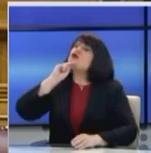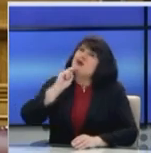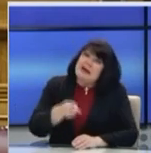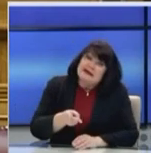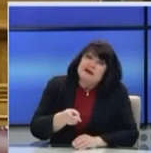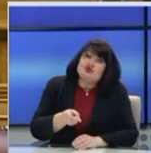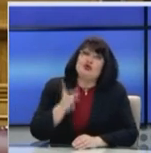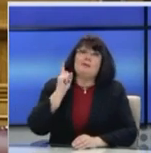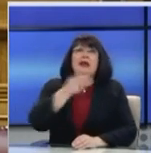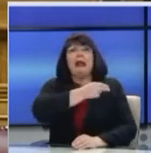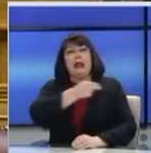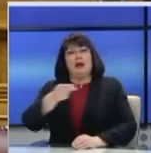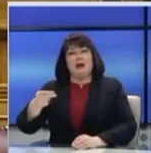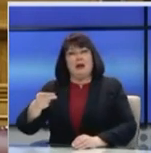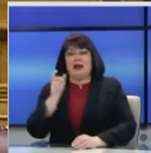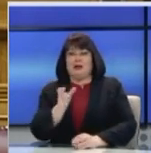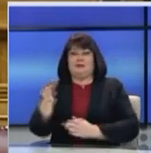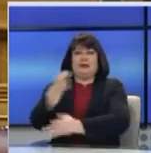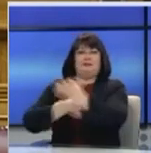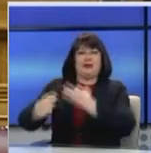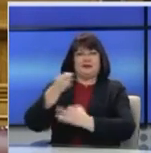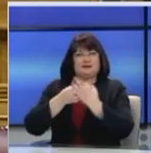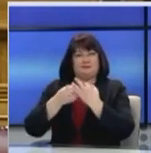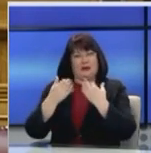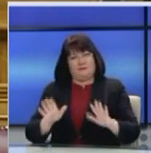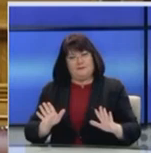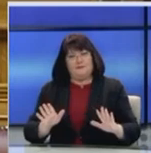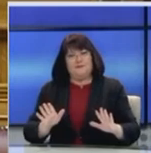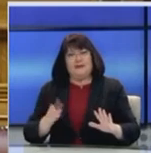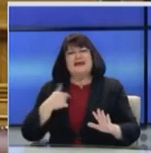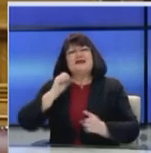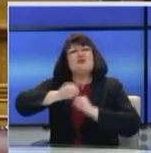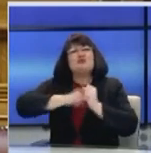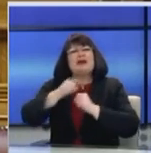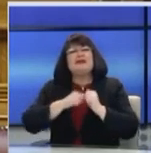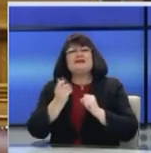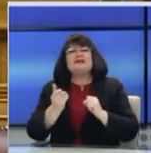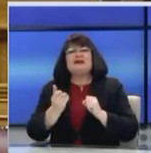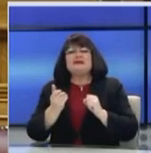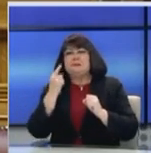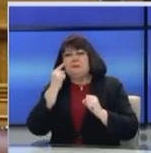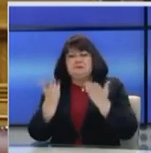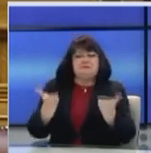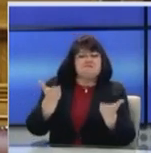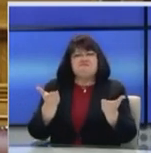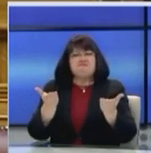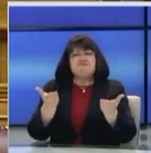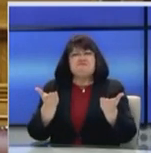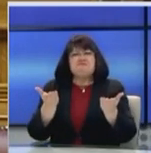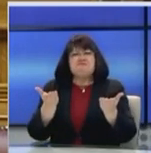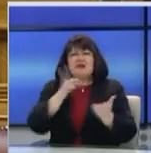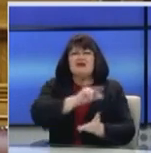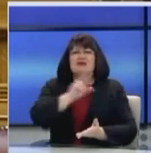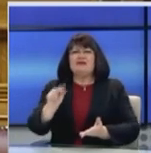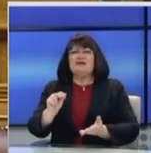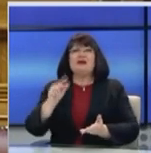αναπάντητη μία φράση την οποία είπατε, προσπαθώντας να κάνετε έναν παραλληλισμό μεταξύ